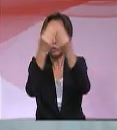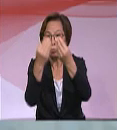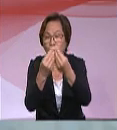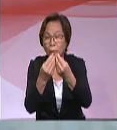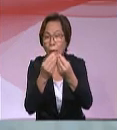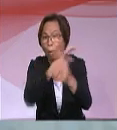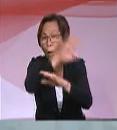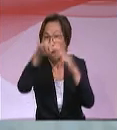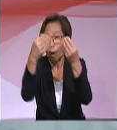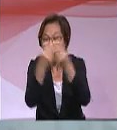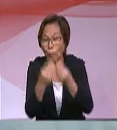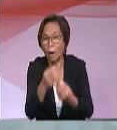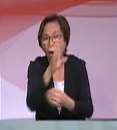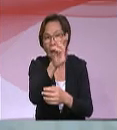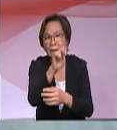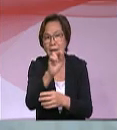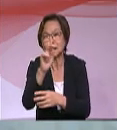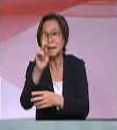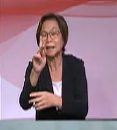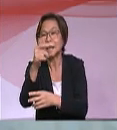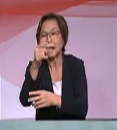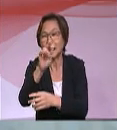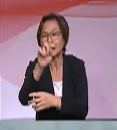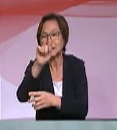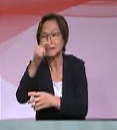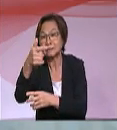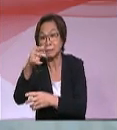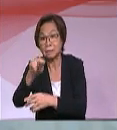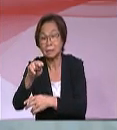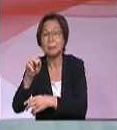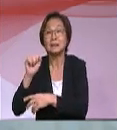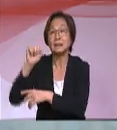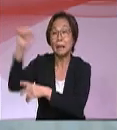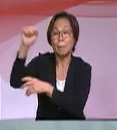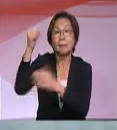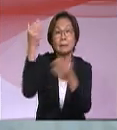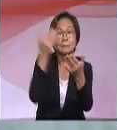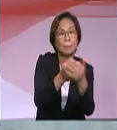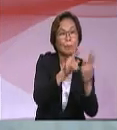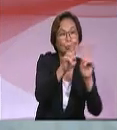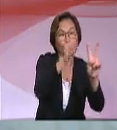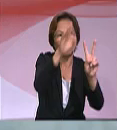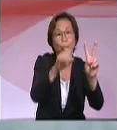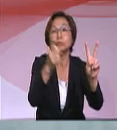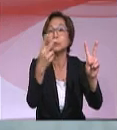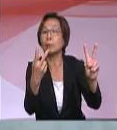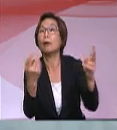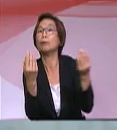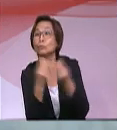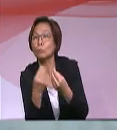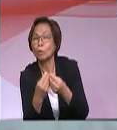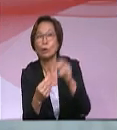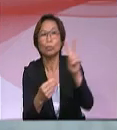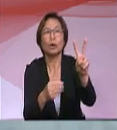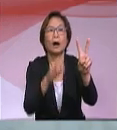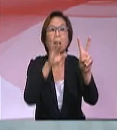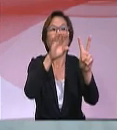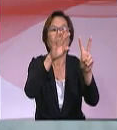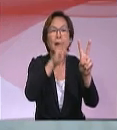kumulatif ujian RTK antigen di negeri Sabah sahaja setakat 22 Disember adalah sejumlah